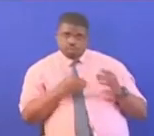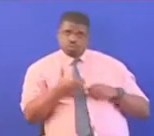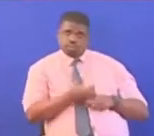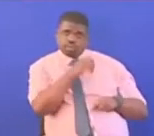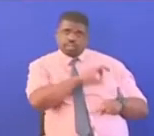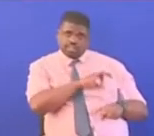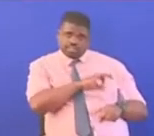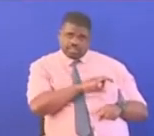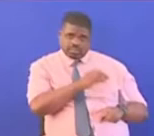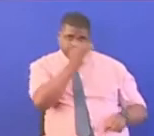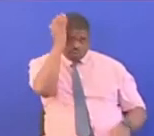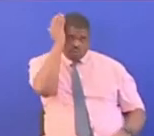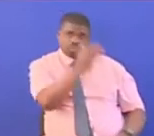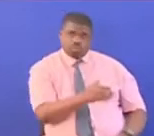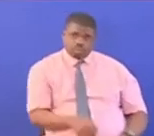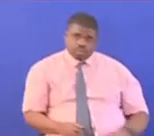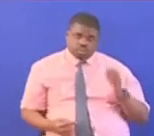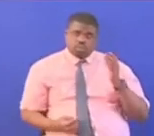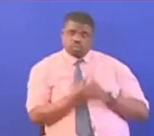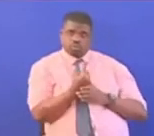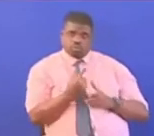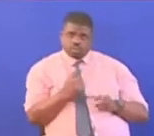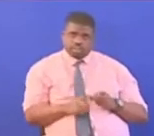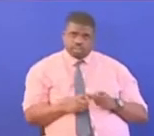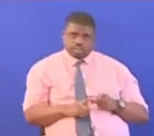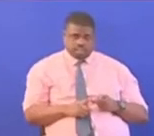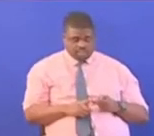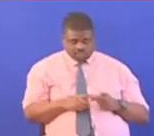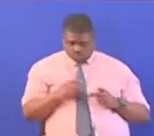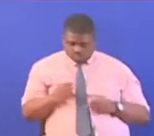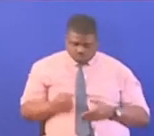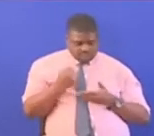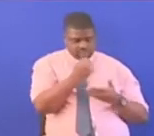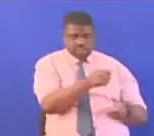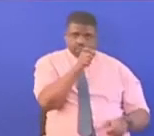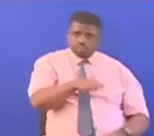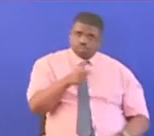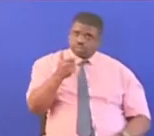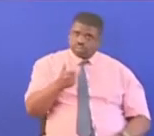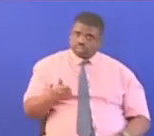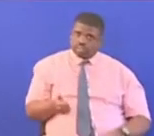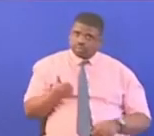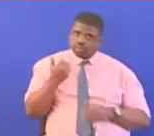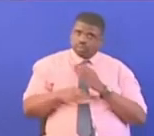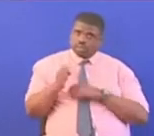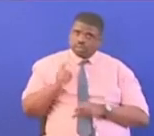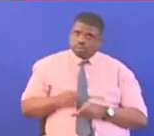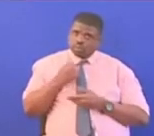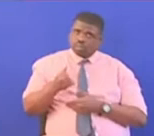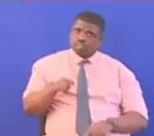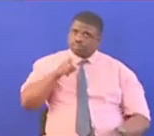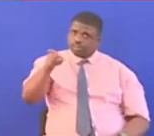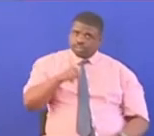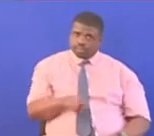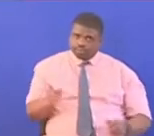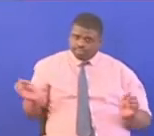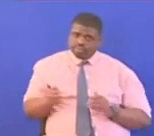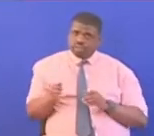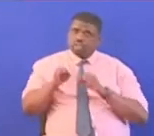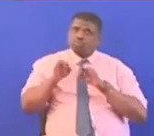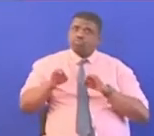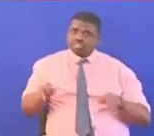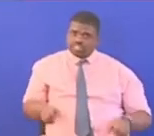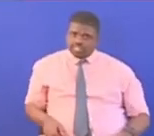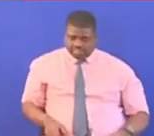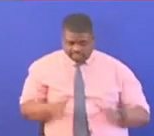ajira indirectly kutokana na uwekezaji wa Watanzania ambao wanakwenda kuwekeza pale kufuga nyuki.